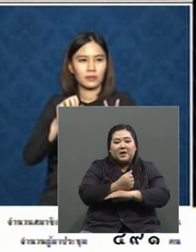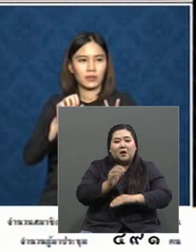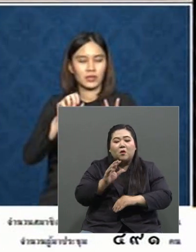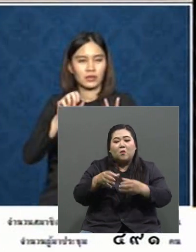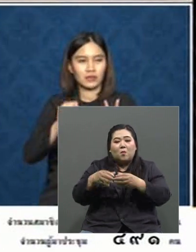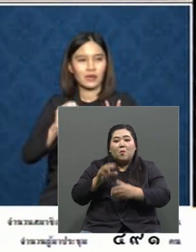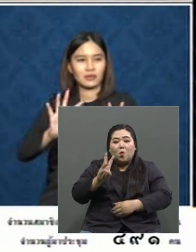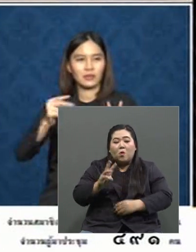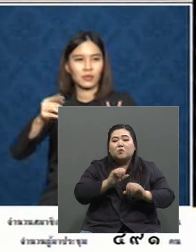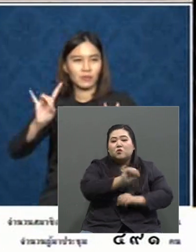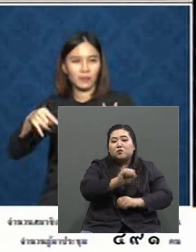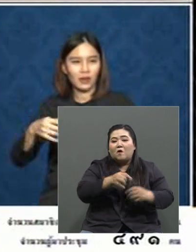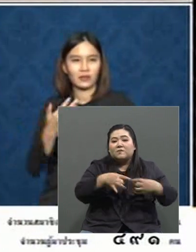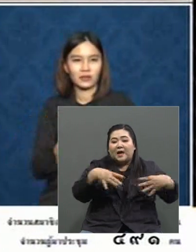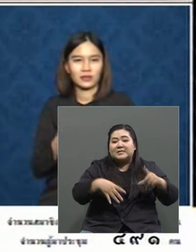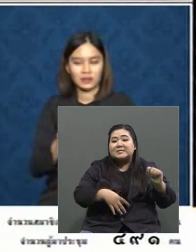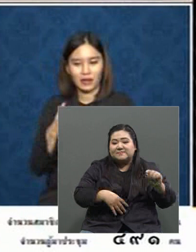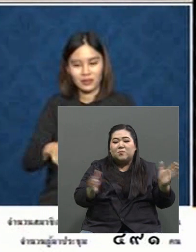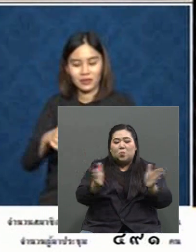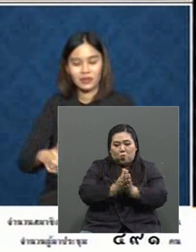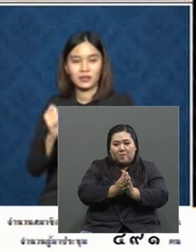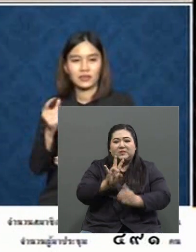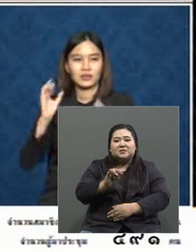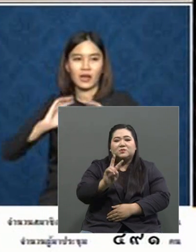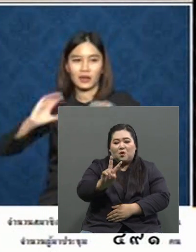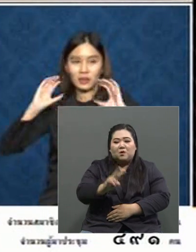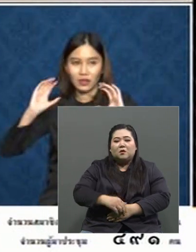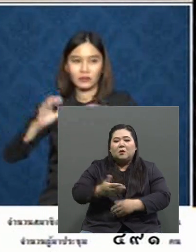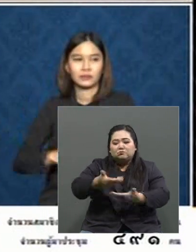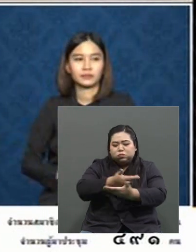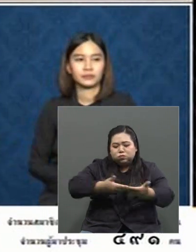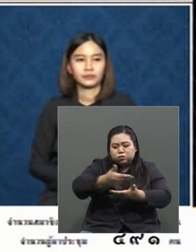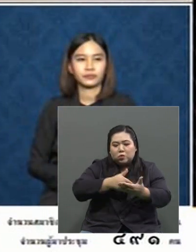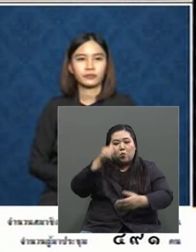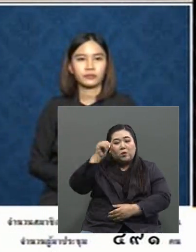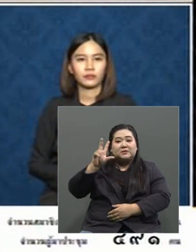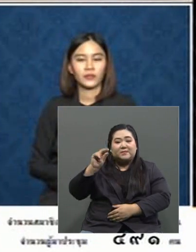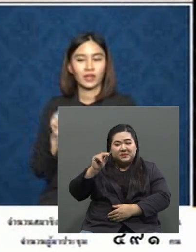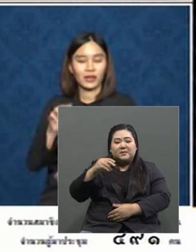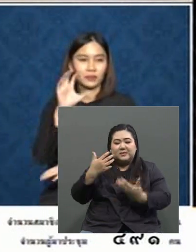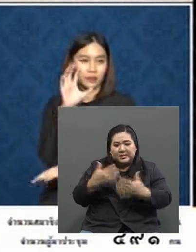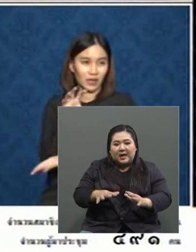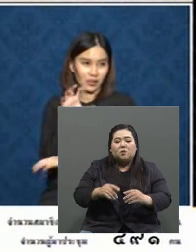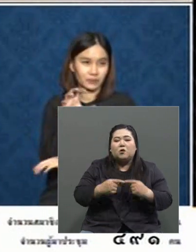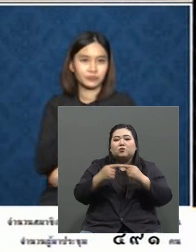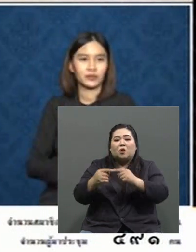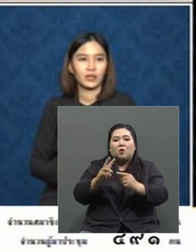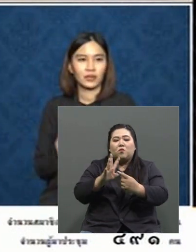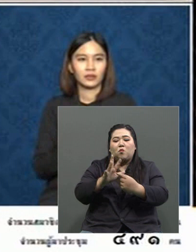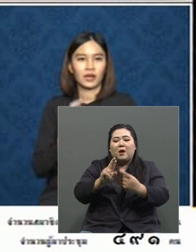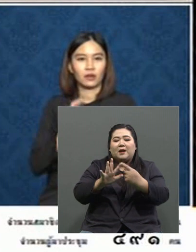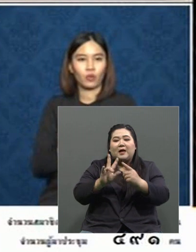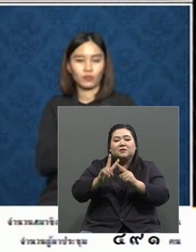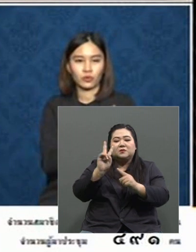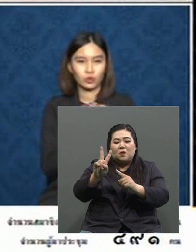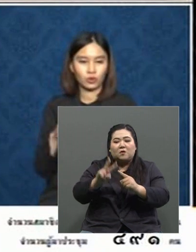ค้านอีก20คนซึ่งจะใช้เวลาในการปยติ 30วันก่อนจะนำเสนอเข้าสู่สภาพิจารณาในววาระที่ 2และวาระที่ที่